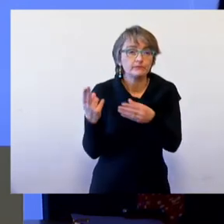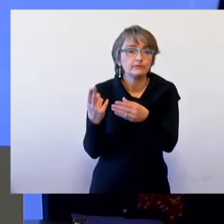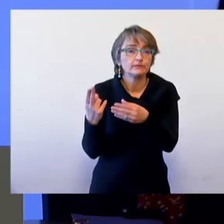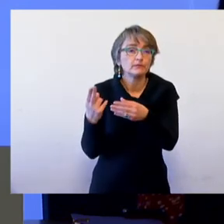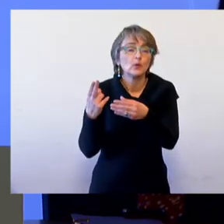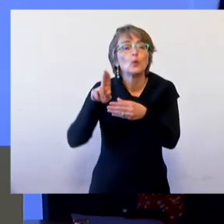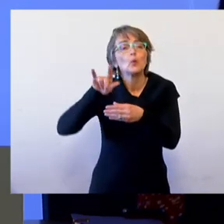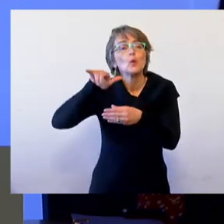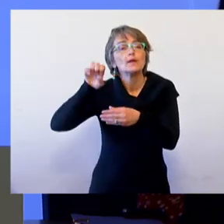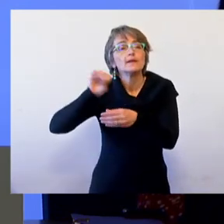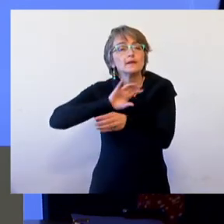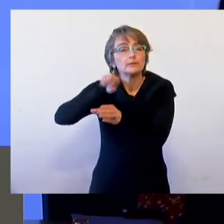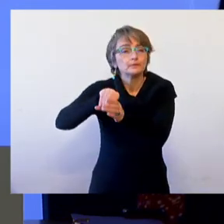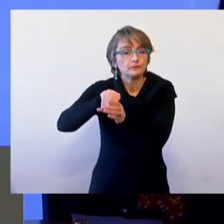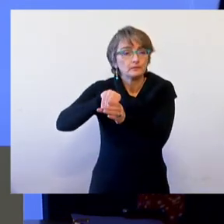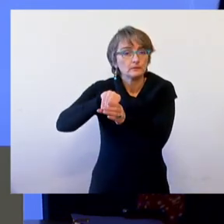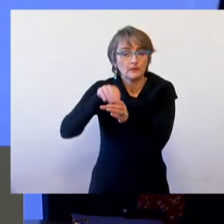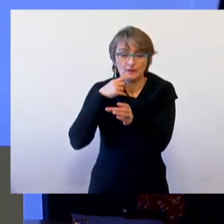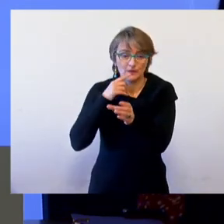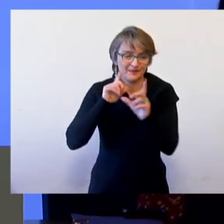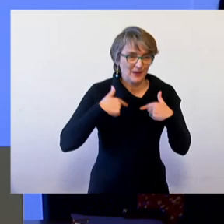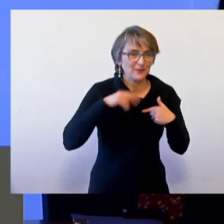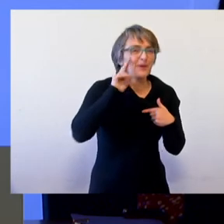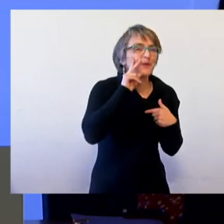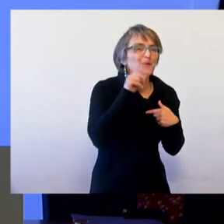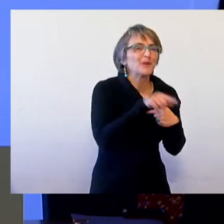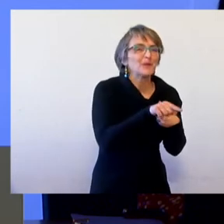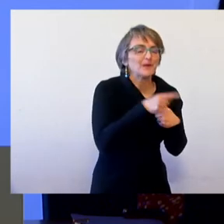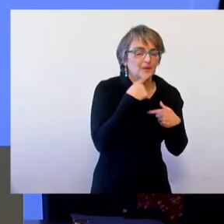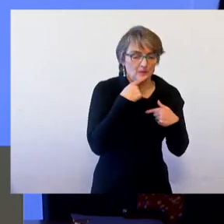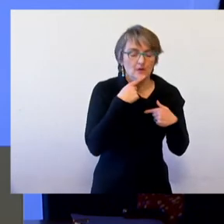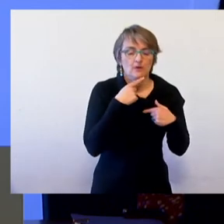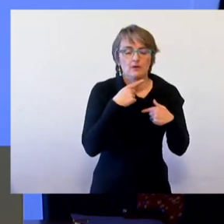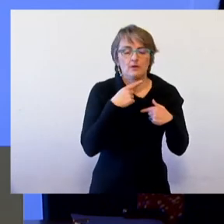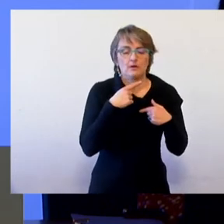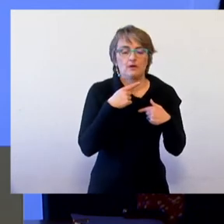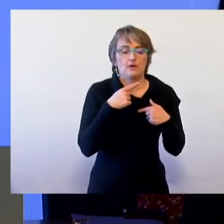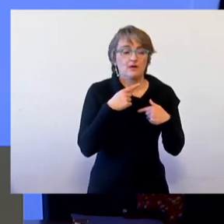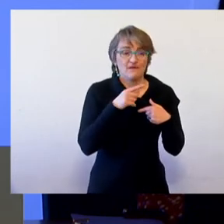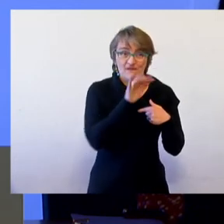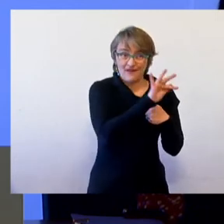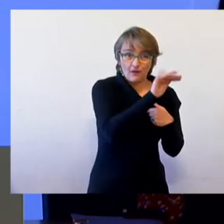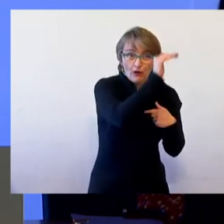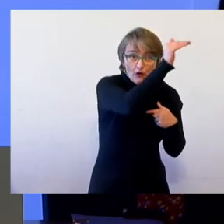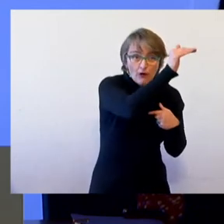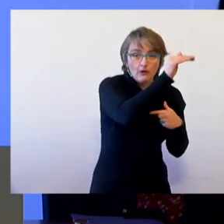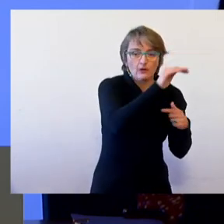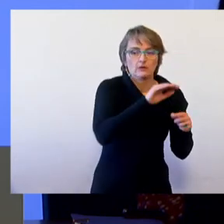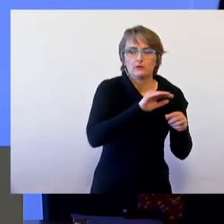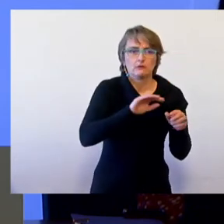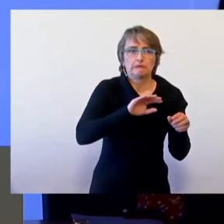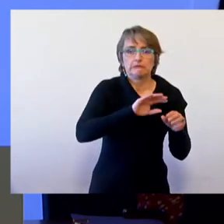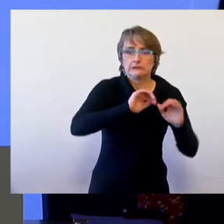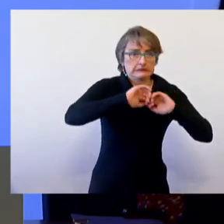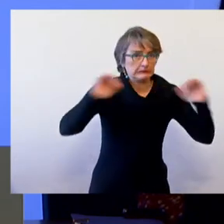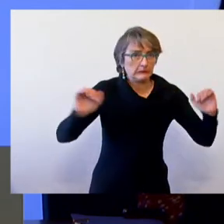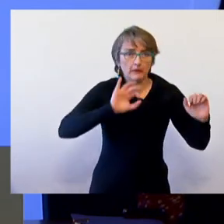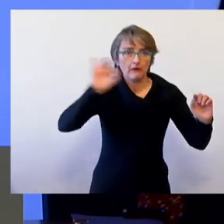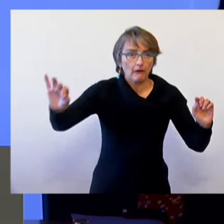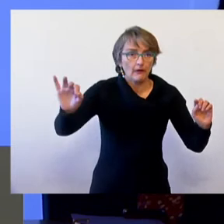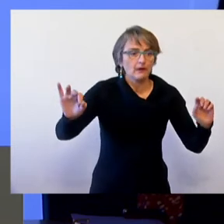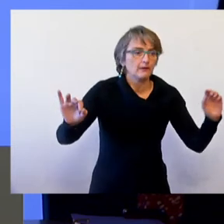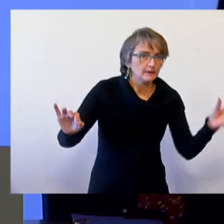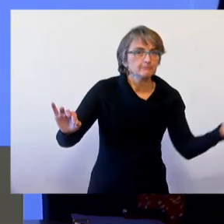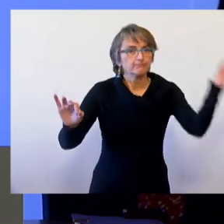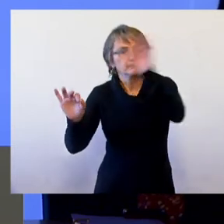On vous affectait dans une autre école, le grand frère ou le petit frère. Voilà, donc on a corrigé ça. C'est le fruit du dialogue et